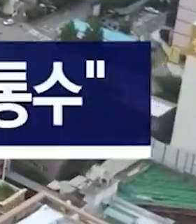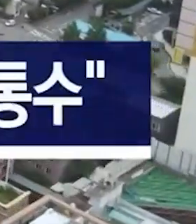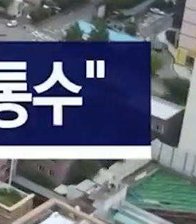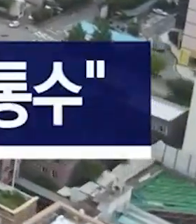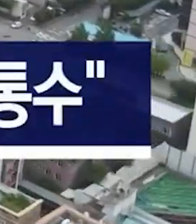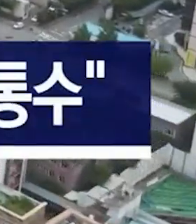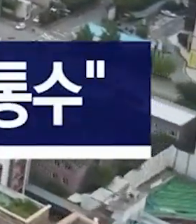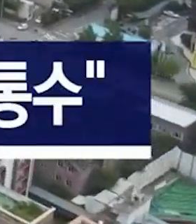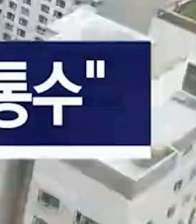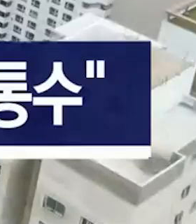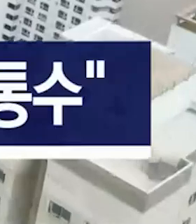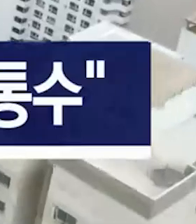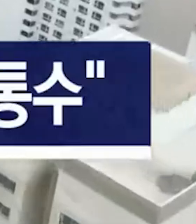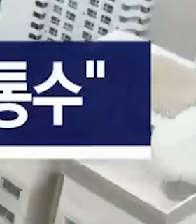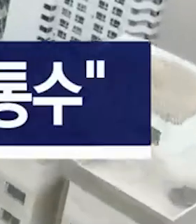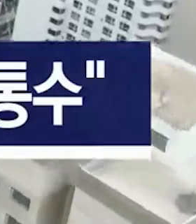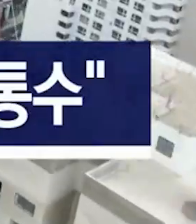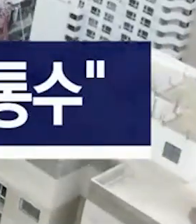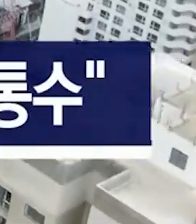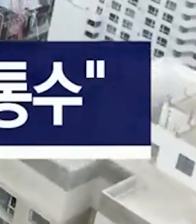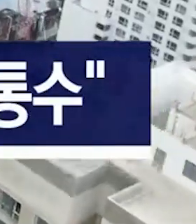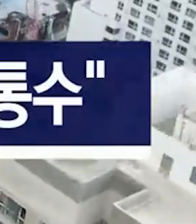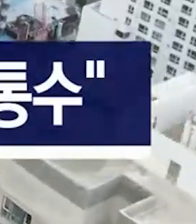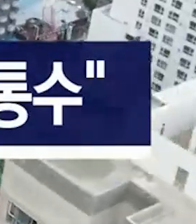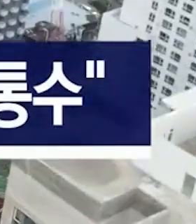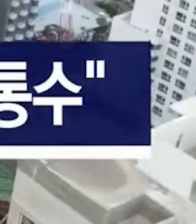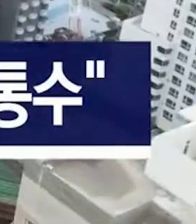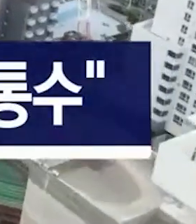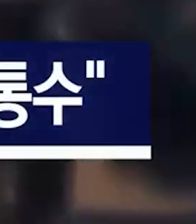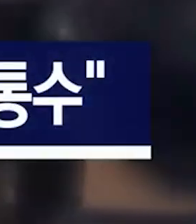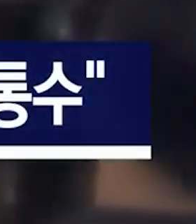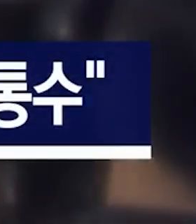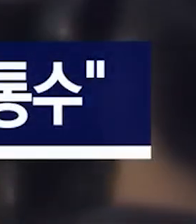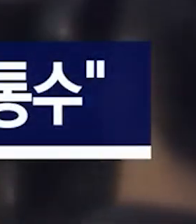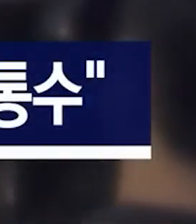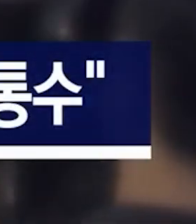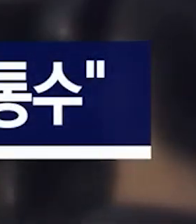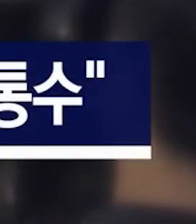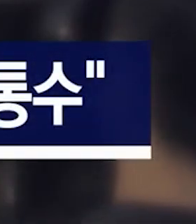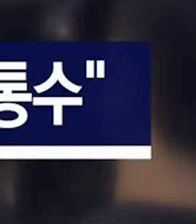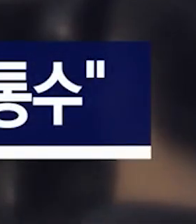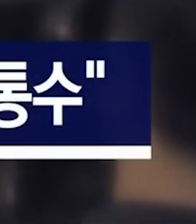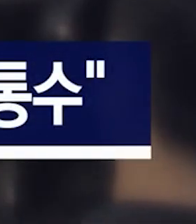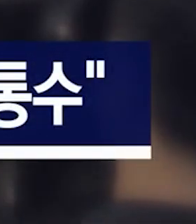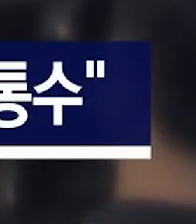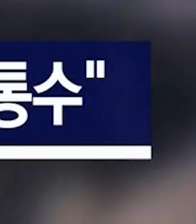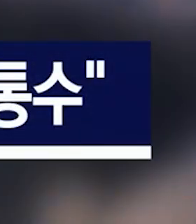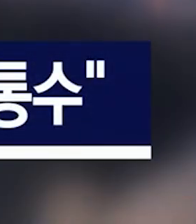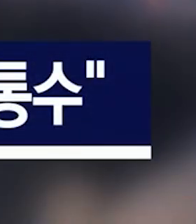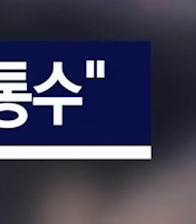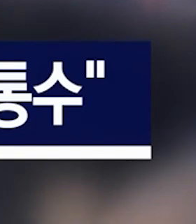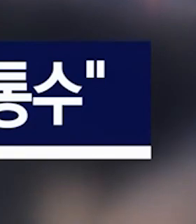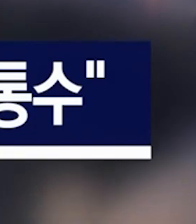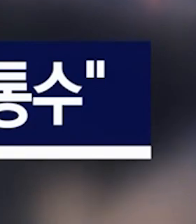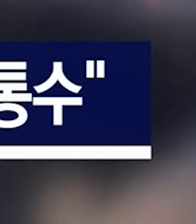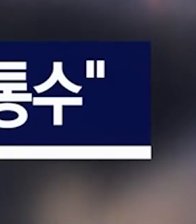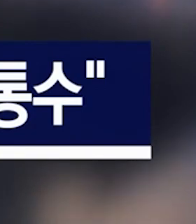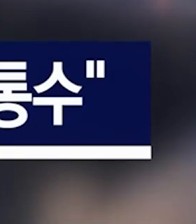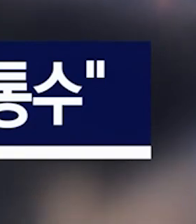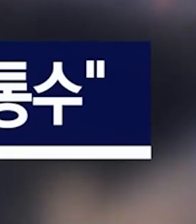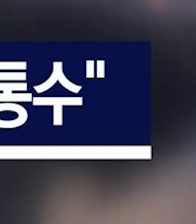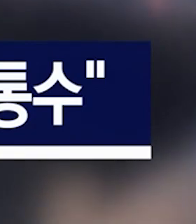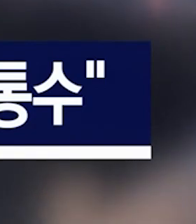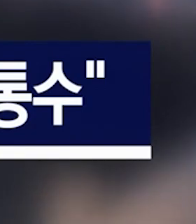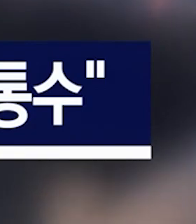화정 아이파크 철거가 1층부터도 아닌 주거층부터 이루어진다는 사실이 알려지자 입주 예정자들이 강하게 반발했습니다.